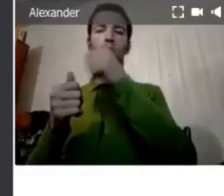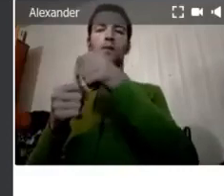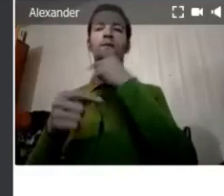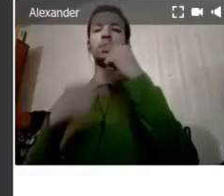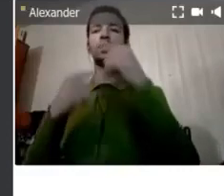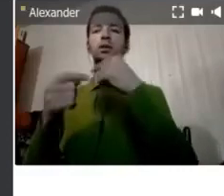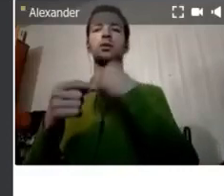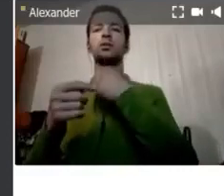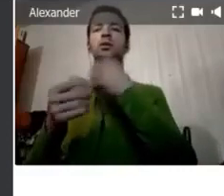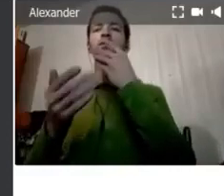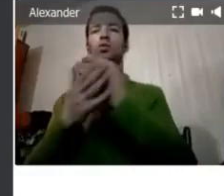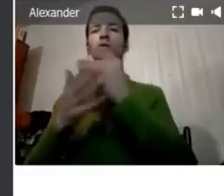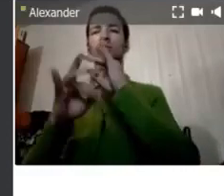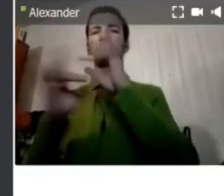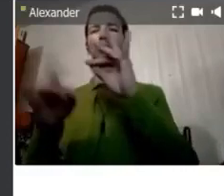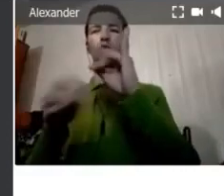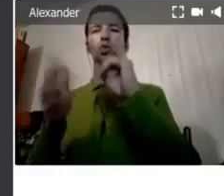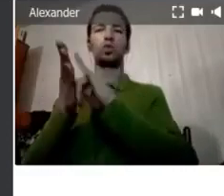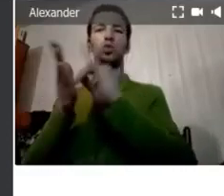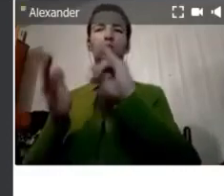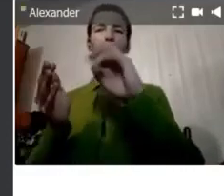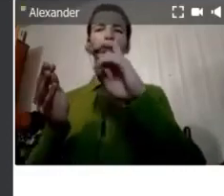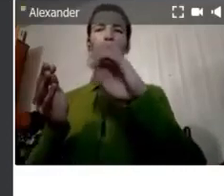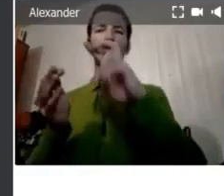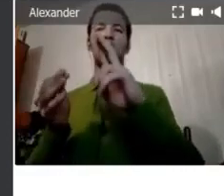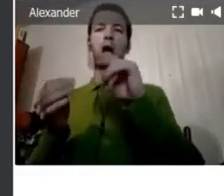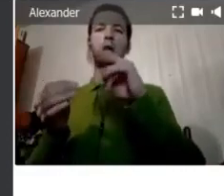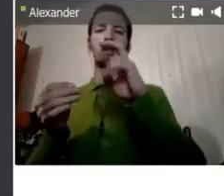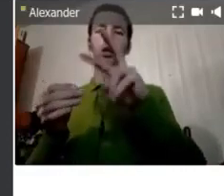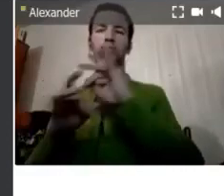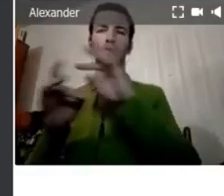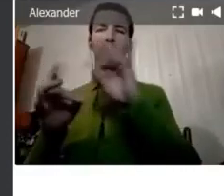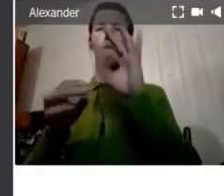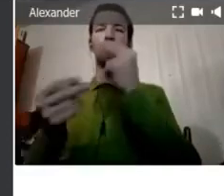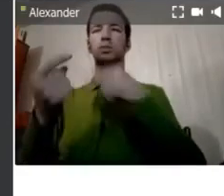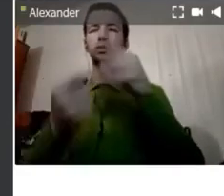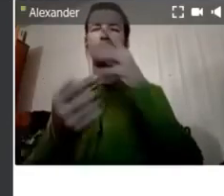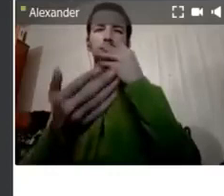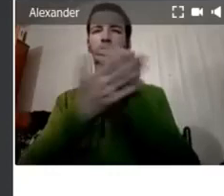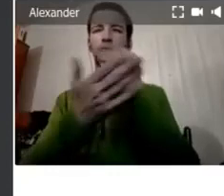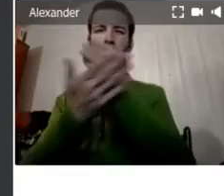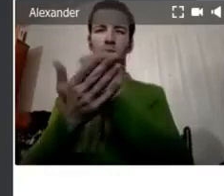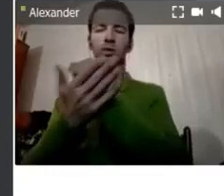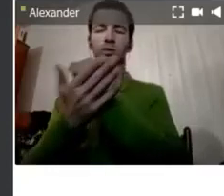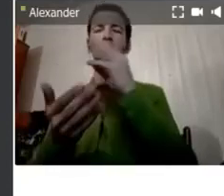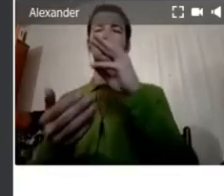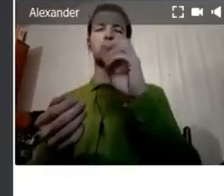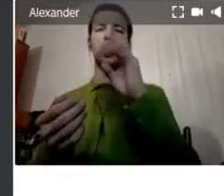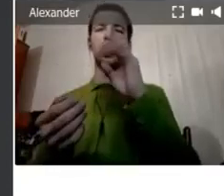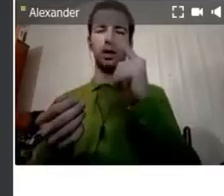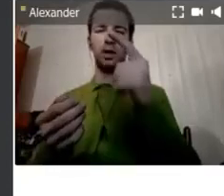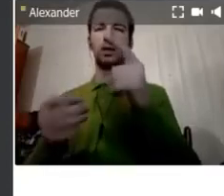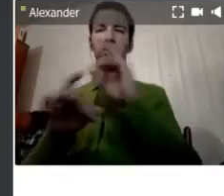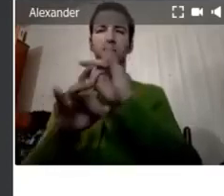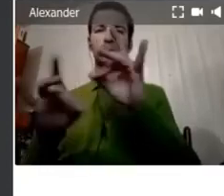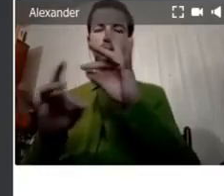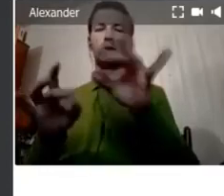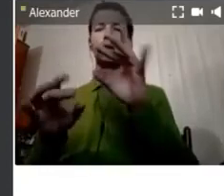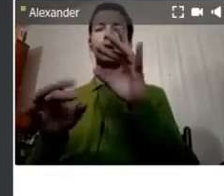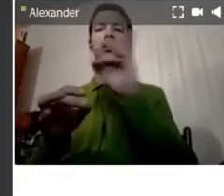год открываются новые пирамиды, закрываются новые пирамиды. И это, конечно, смотреть очень забавно. Да, потому